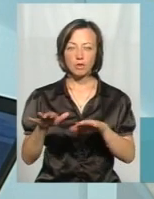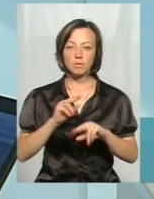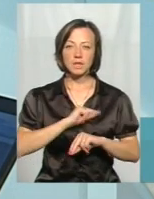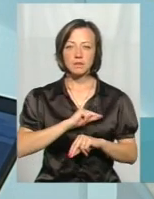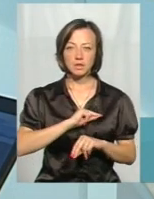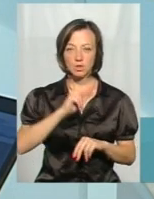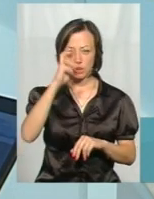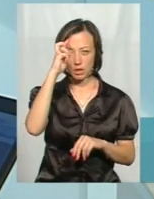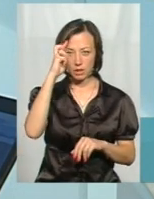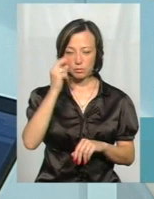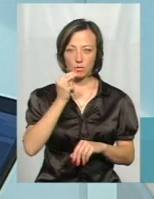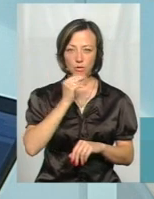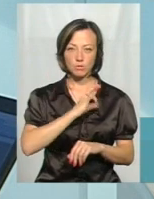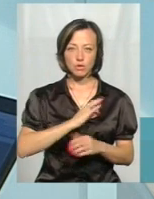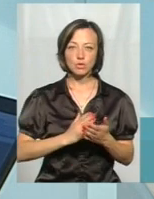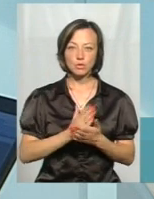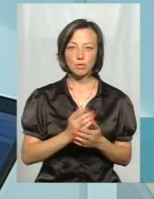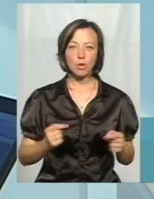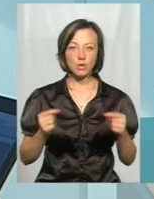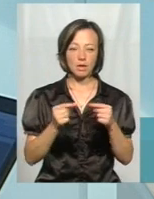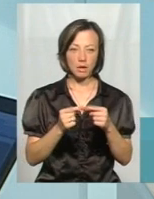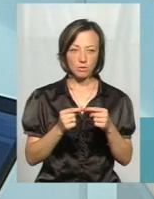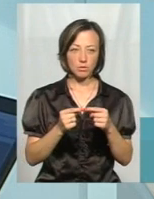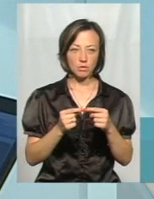працівників Держпродспоживслужби, конкретно